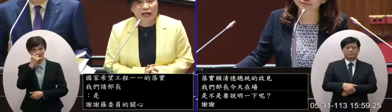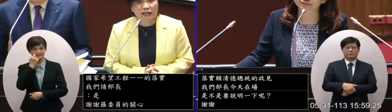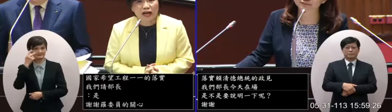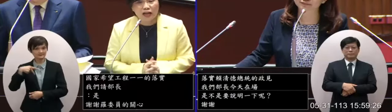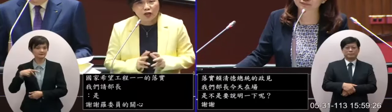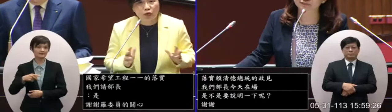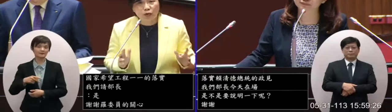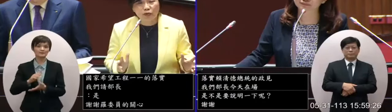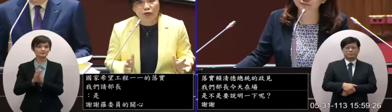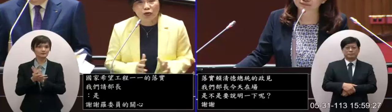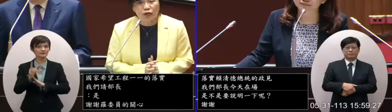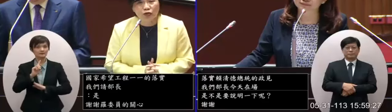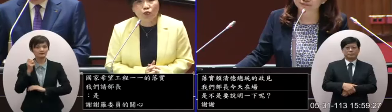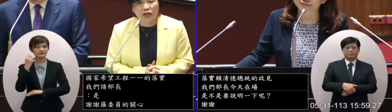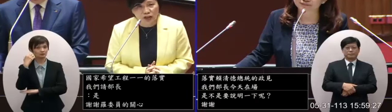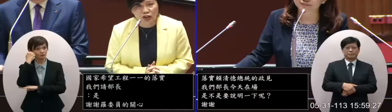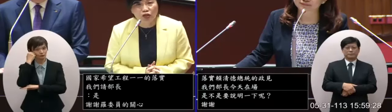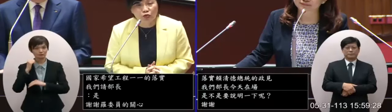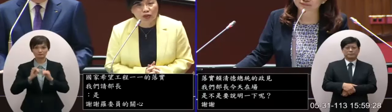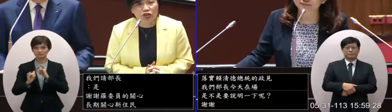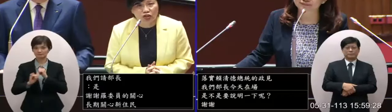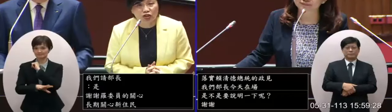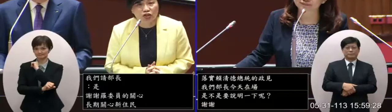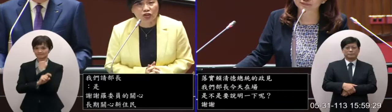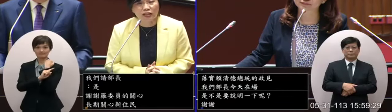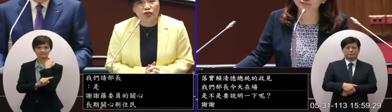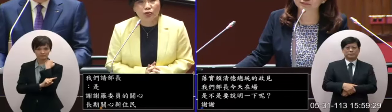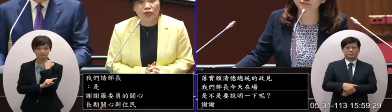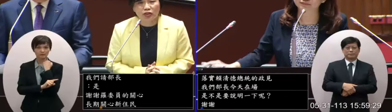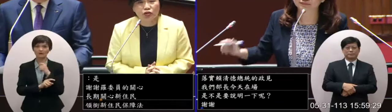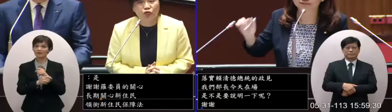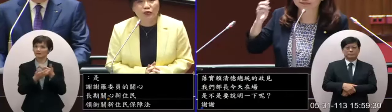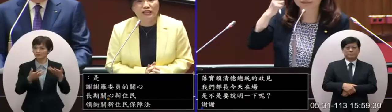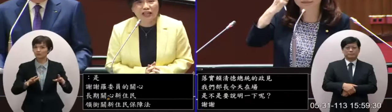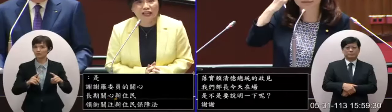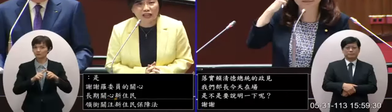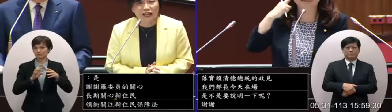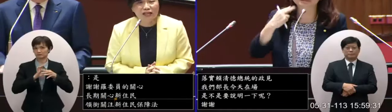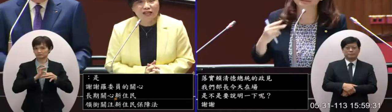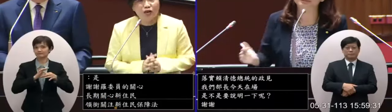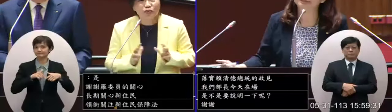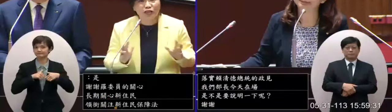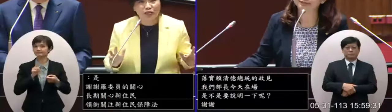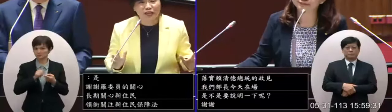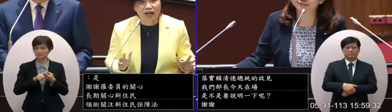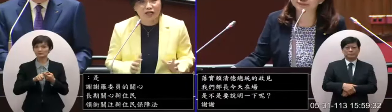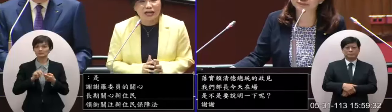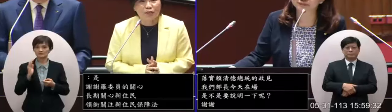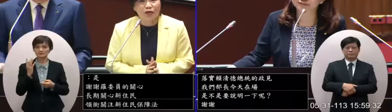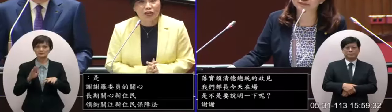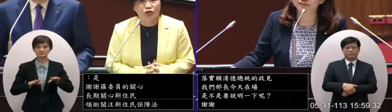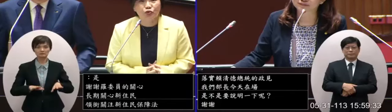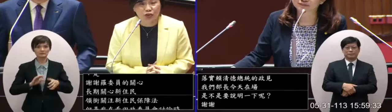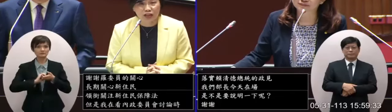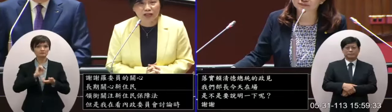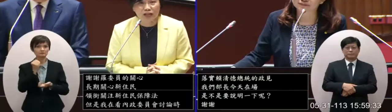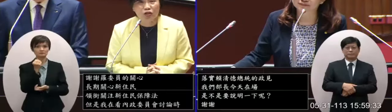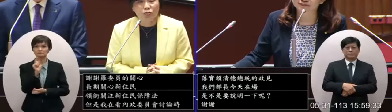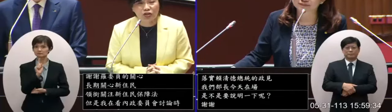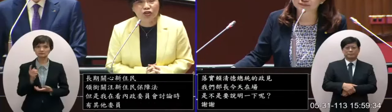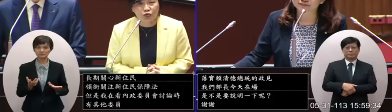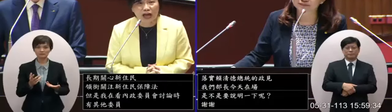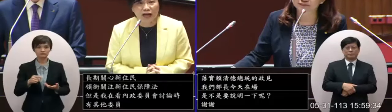法。那很多不同的委员都关心新住民，这是事实。但是对于新住民的定义，到目前为止好像还没有一个具体